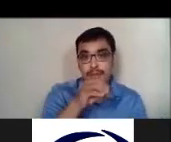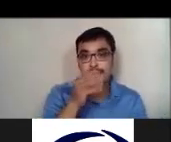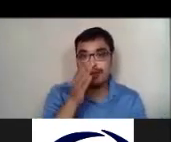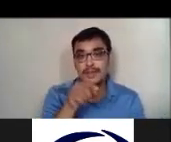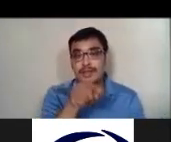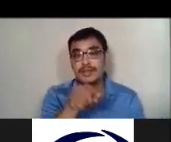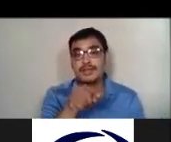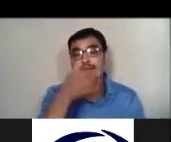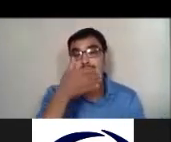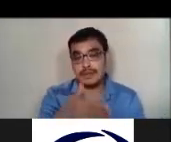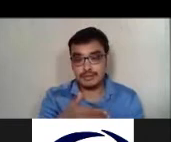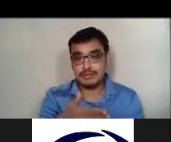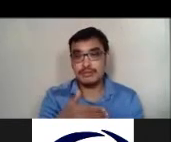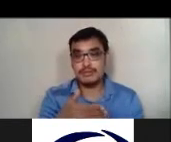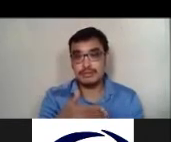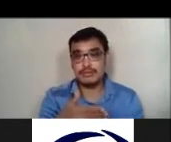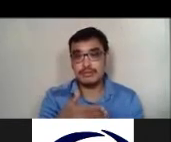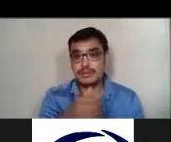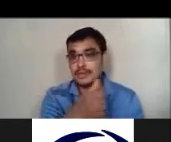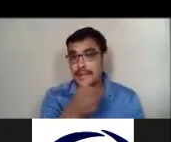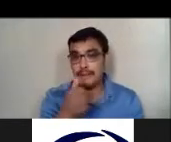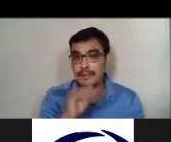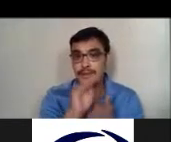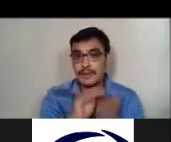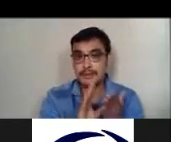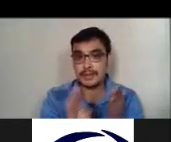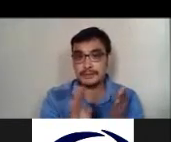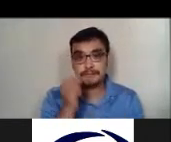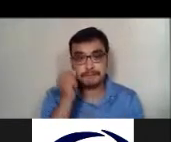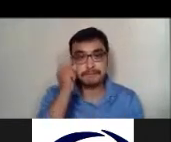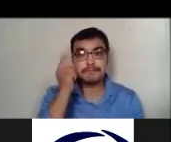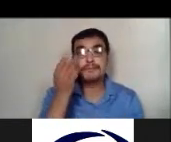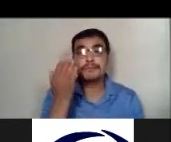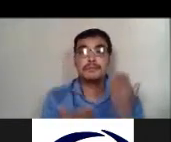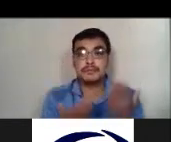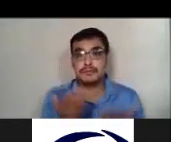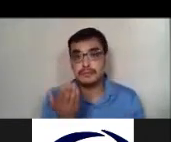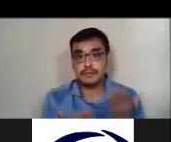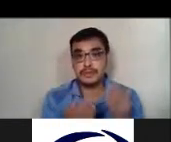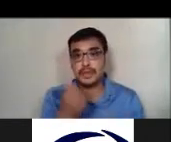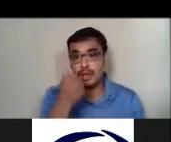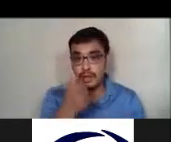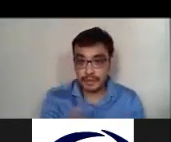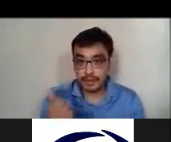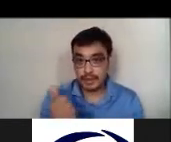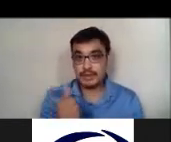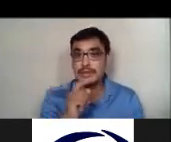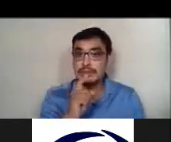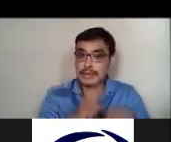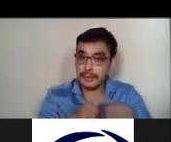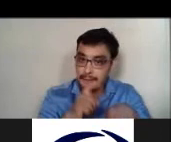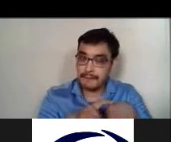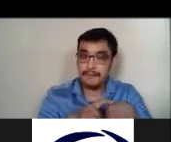यसलाई राम्रोसँग ग्रहण गर्नुभएको छ. अबको समय